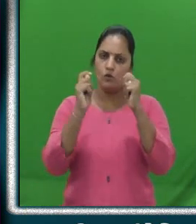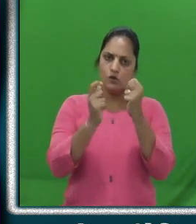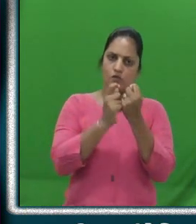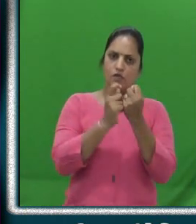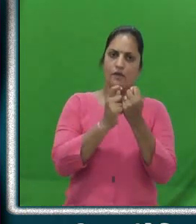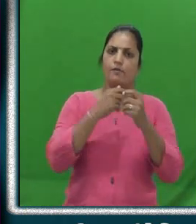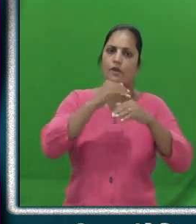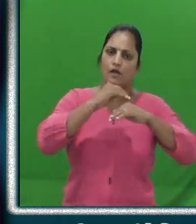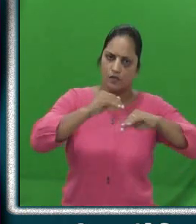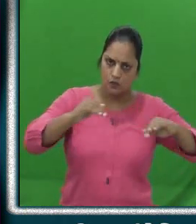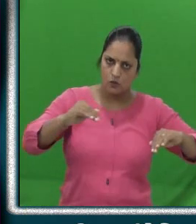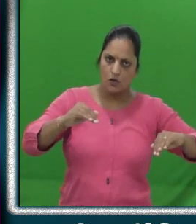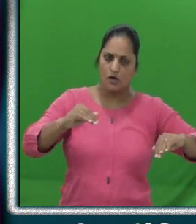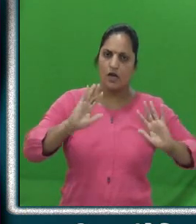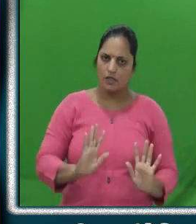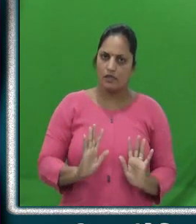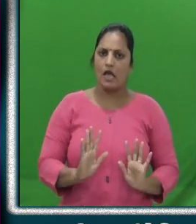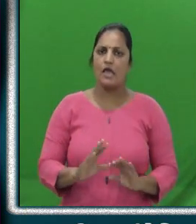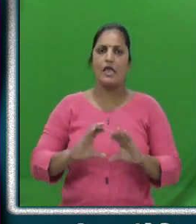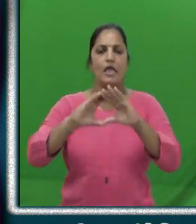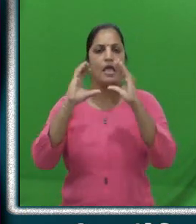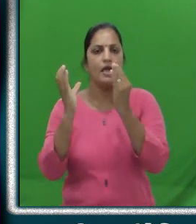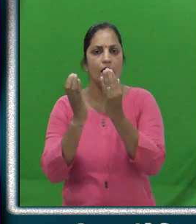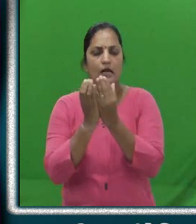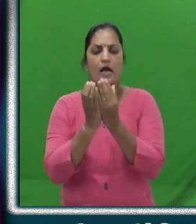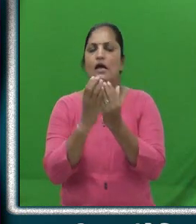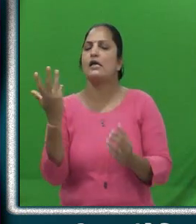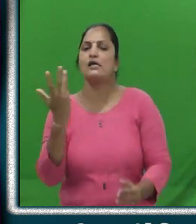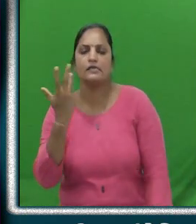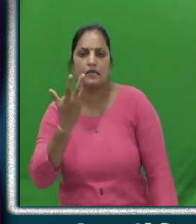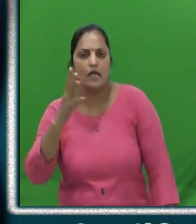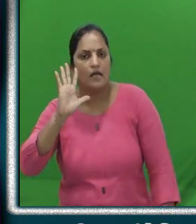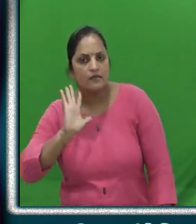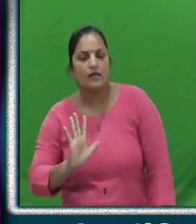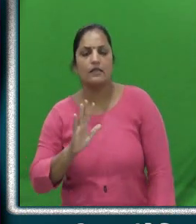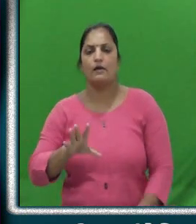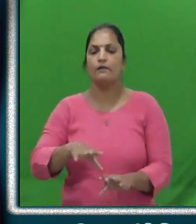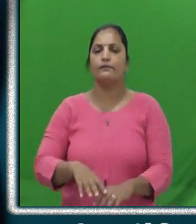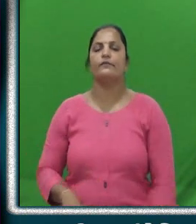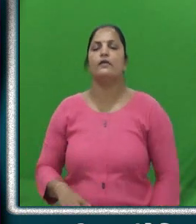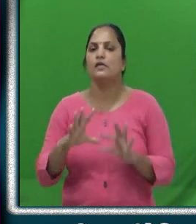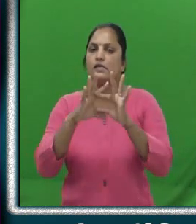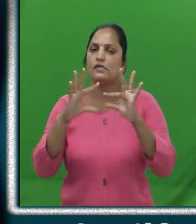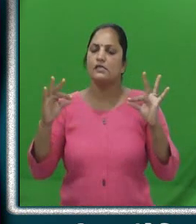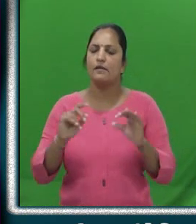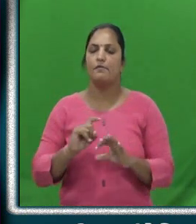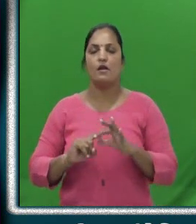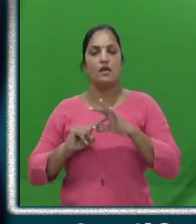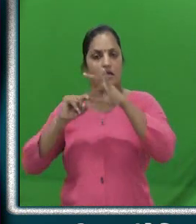હતા હમણાં જ આપણે એની ચર્ચા કરી અરુણની ટીમના વિદ્યાર્થીઓ કયા ક્લાસ બહુ જ